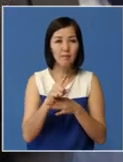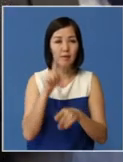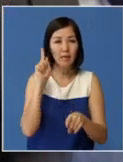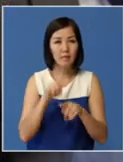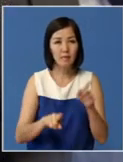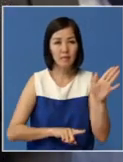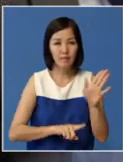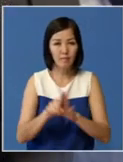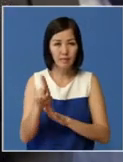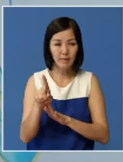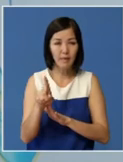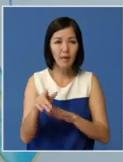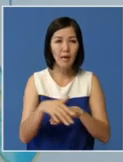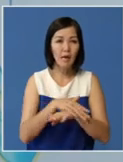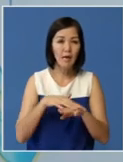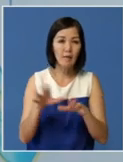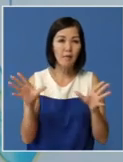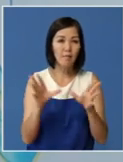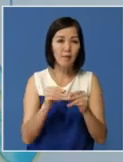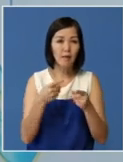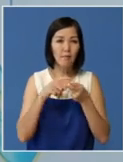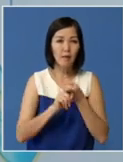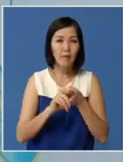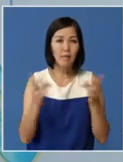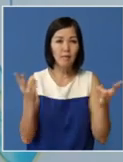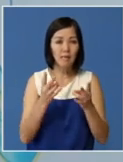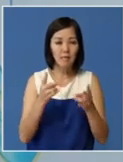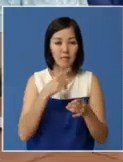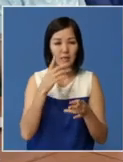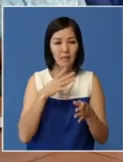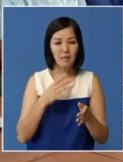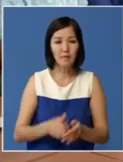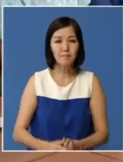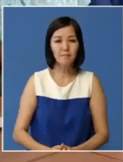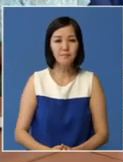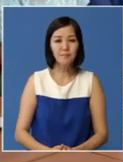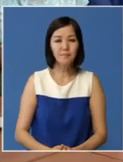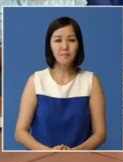кірісті. Сонымен қатар халықпен тығыз қарым-қатынас орнату керектігінде тілге тиек етті.